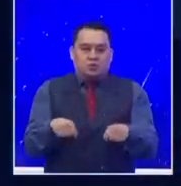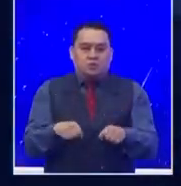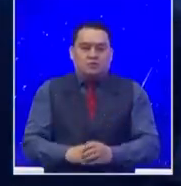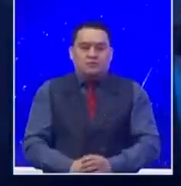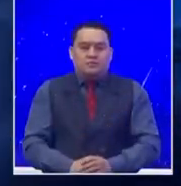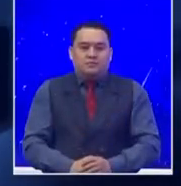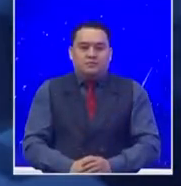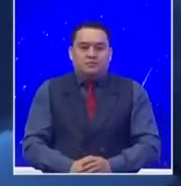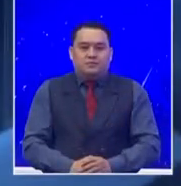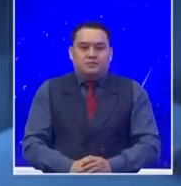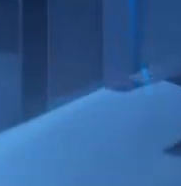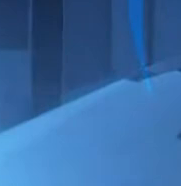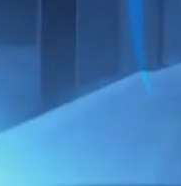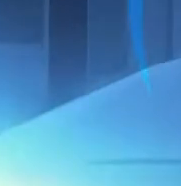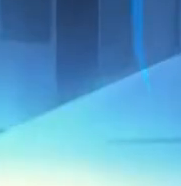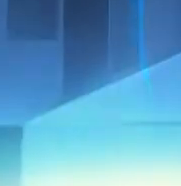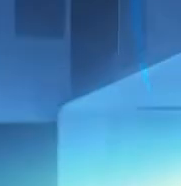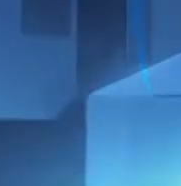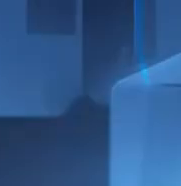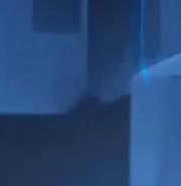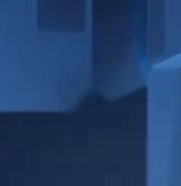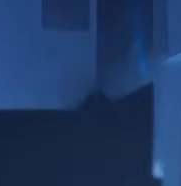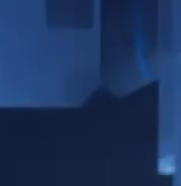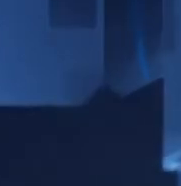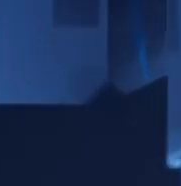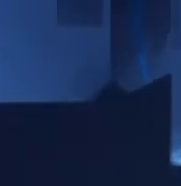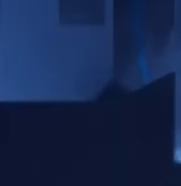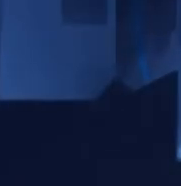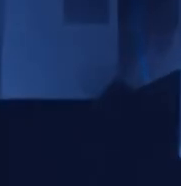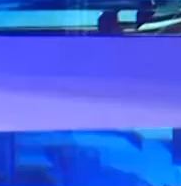Дамир Анитов, Абзал Нусипов, телеканал ЖТСУ.